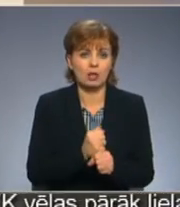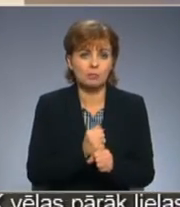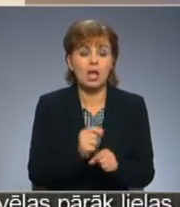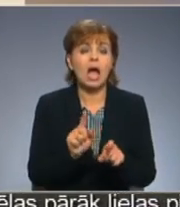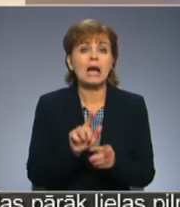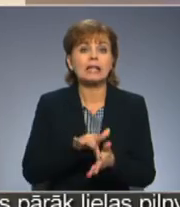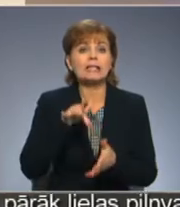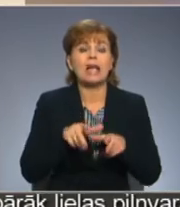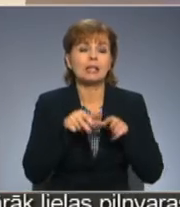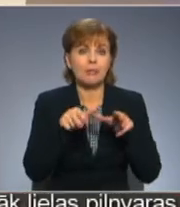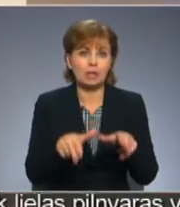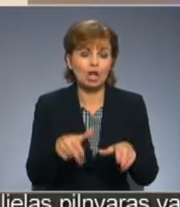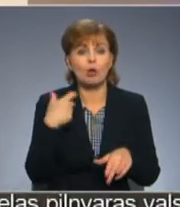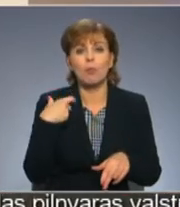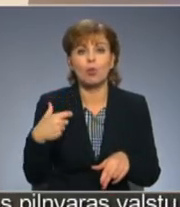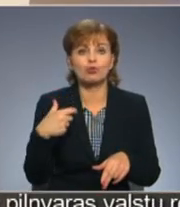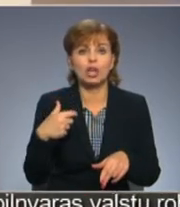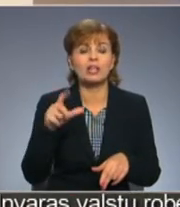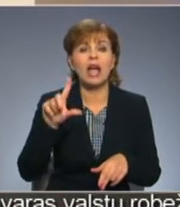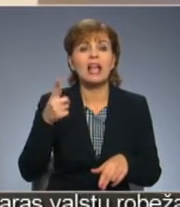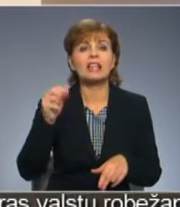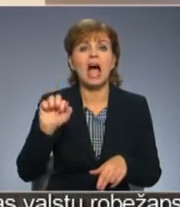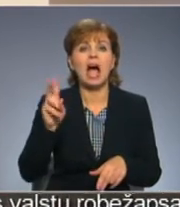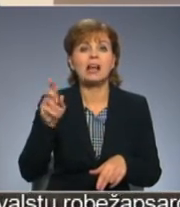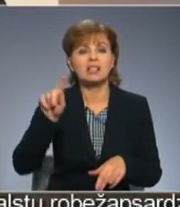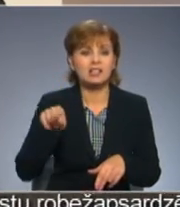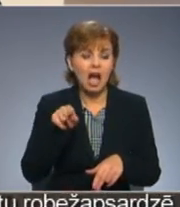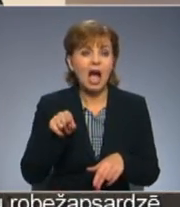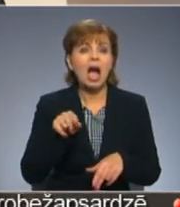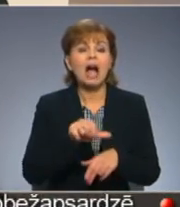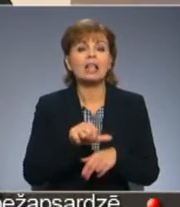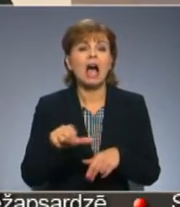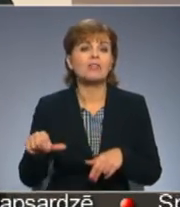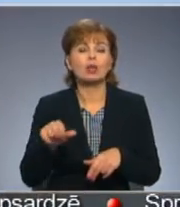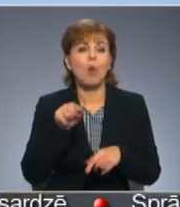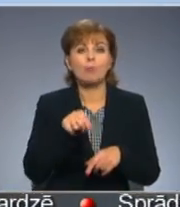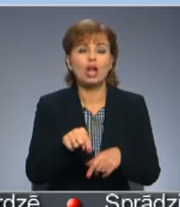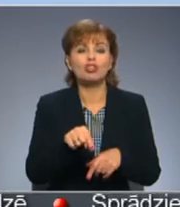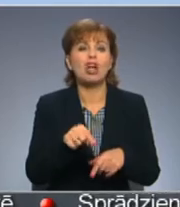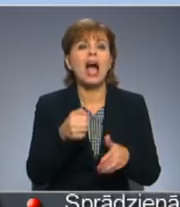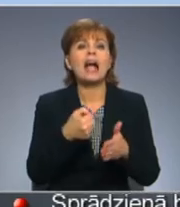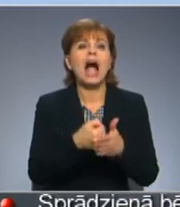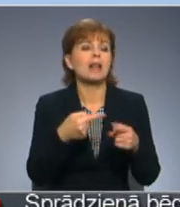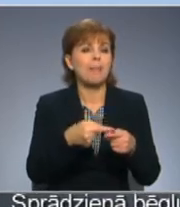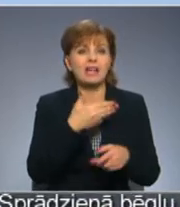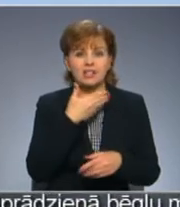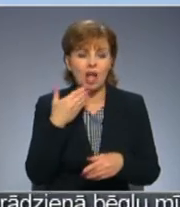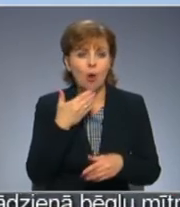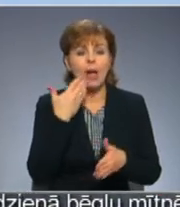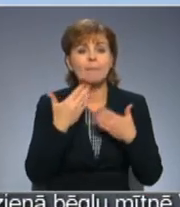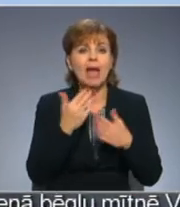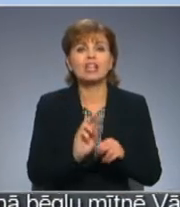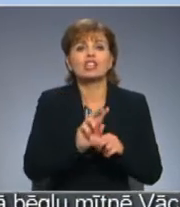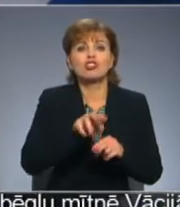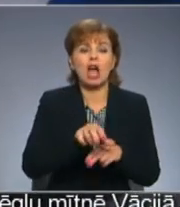Arī centra priekšnieks pulkvežleitnants Dainis Ļaks atzīst, ka Latvija robežu pārkāpējiem nav gala mērķis. Vietnamas pilsoņu mēģinājumi šķērsot